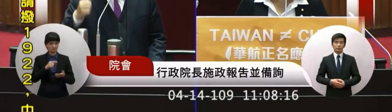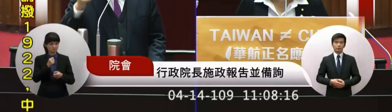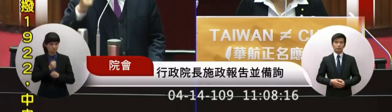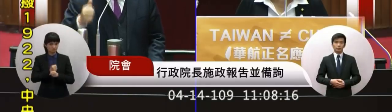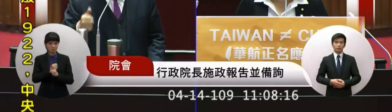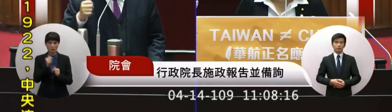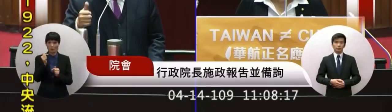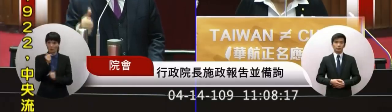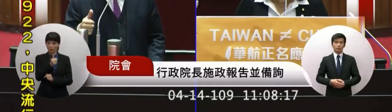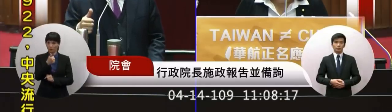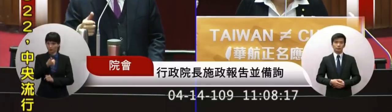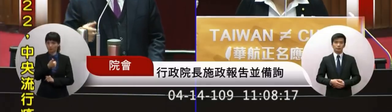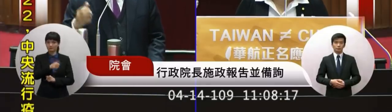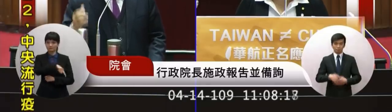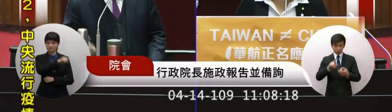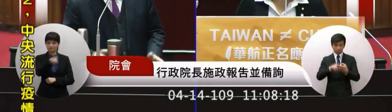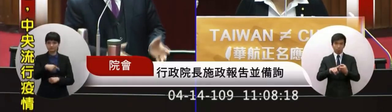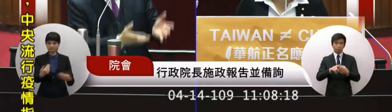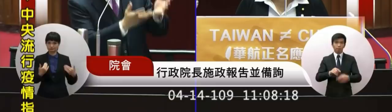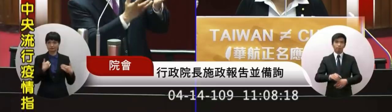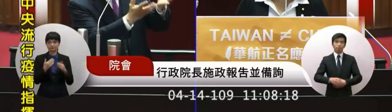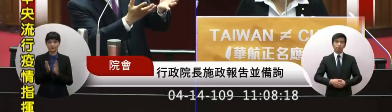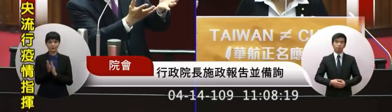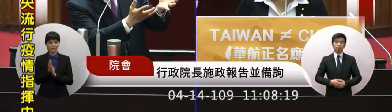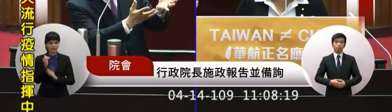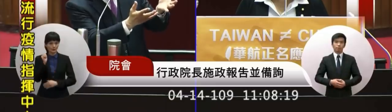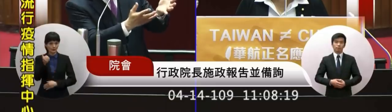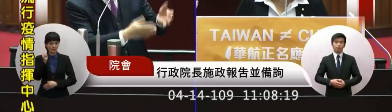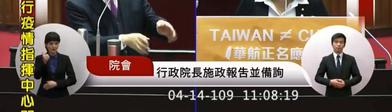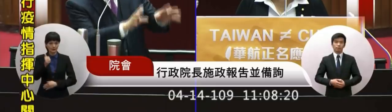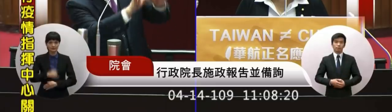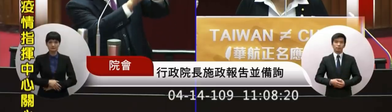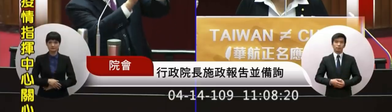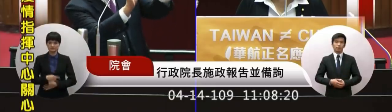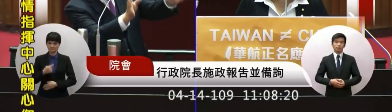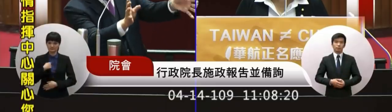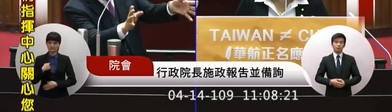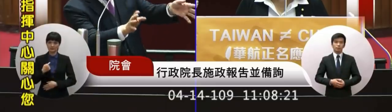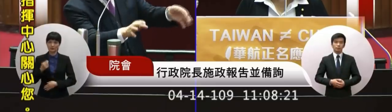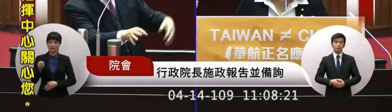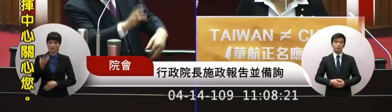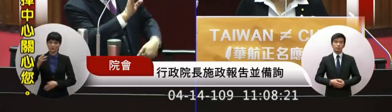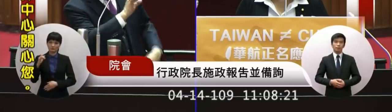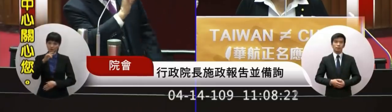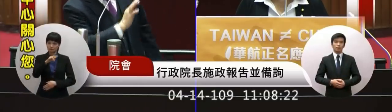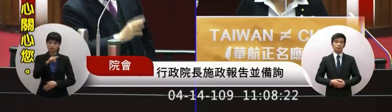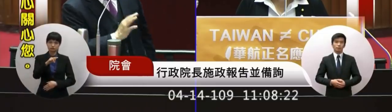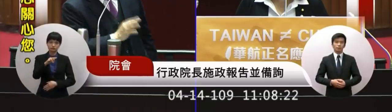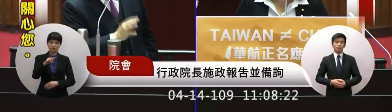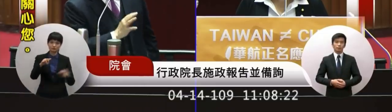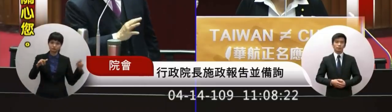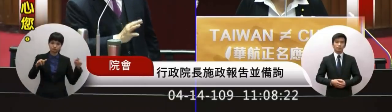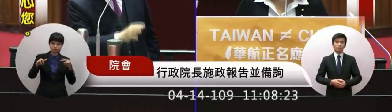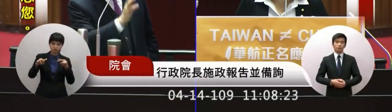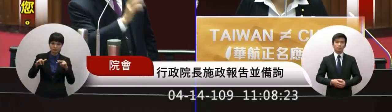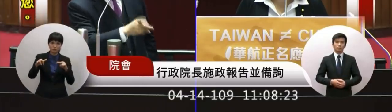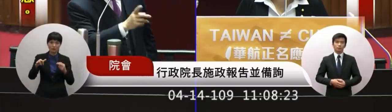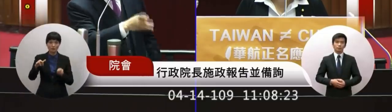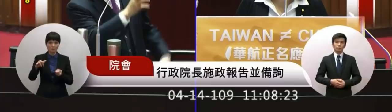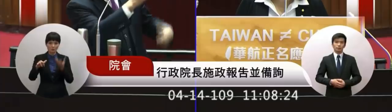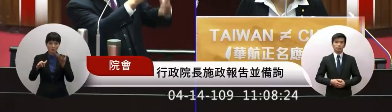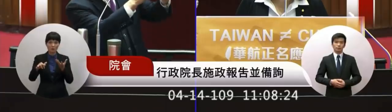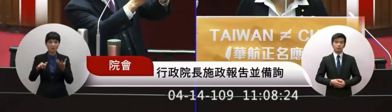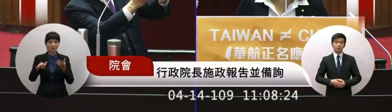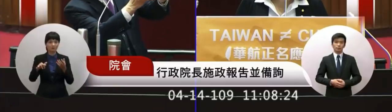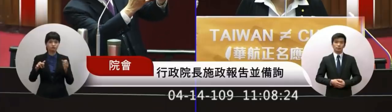是做得最好的國家對所以我們台灣要送他們的東西上面有我們的國旗有台灣的幫助